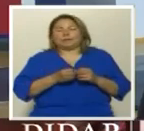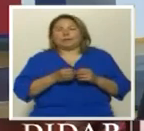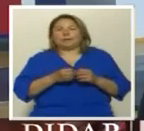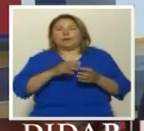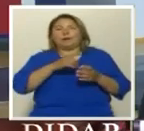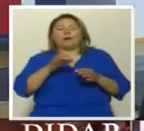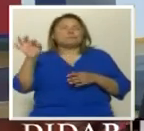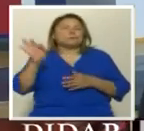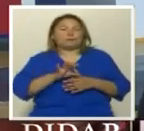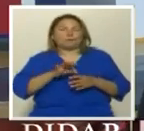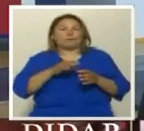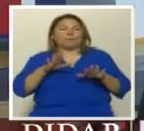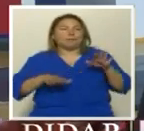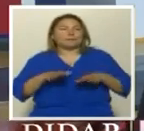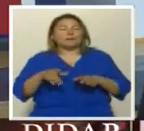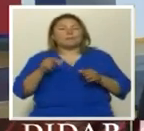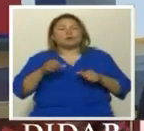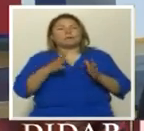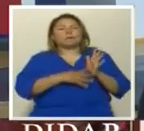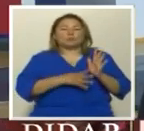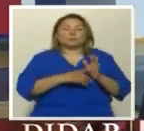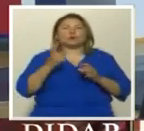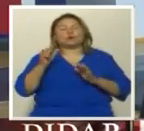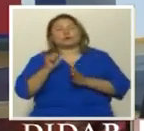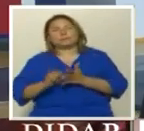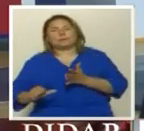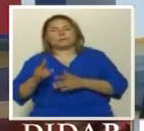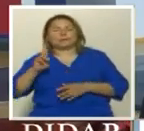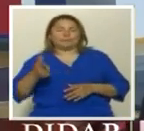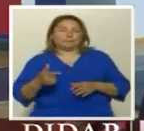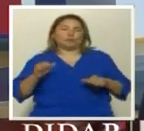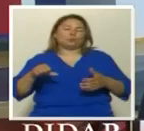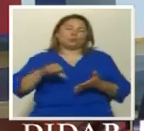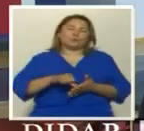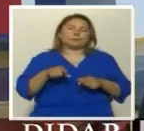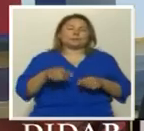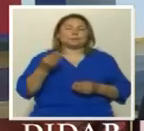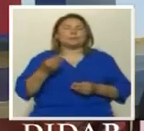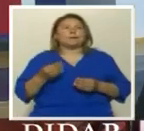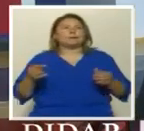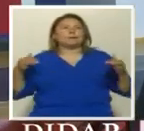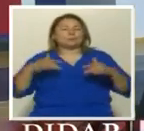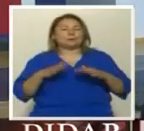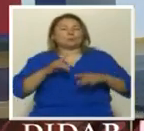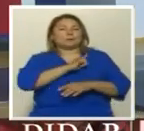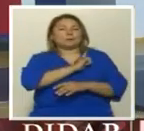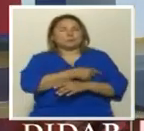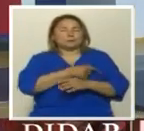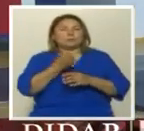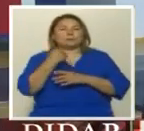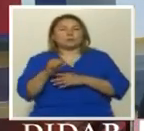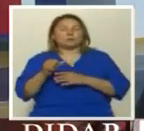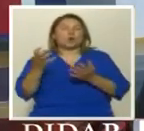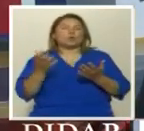весу. На ковре могут встретиться подростки весом 90 и 160 килограмм. Здесь опираются не только на силу. Победа будет за